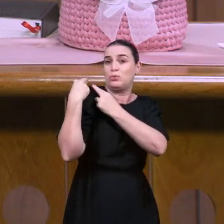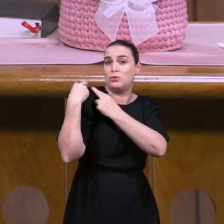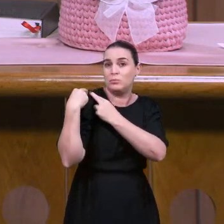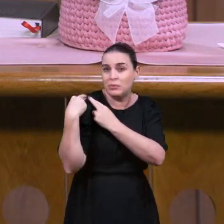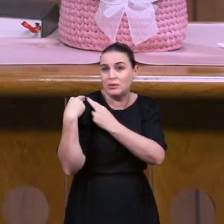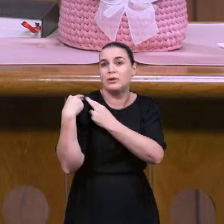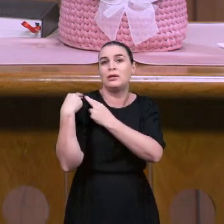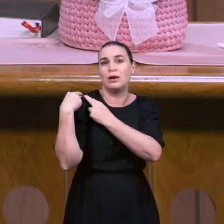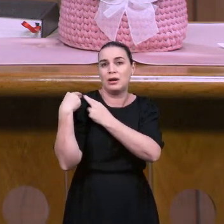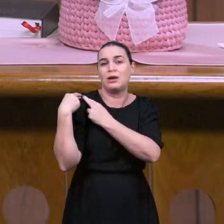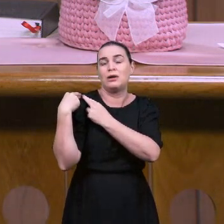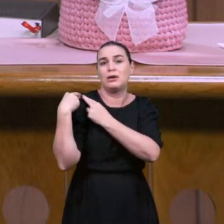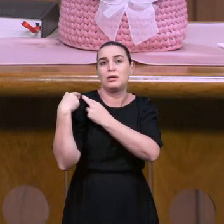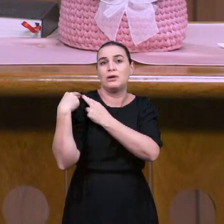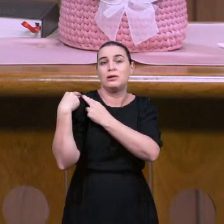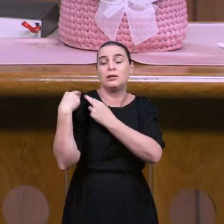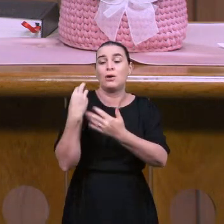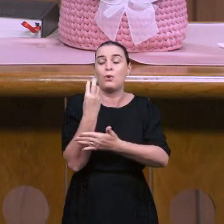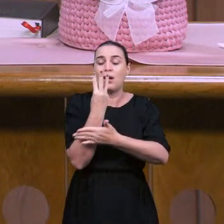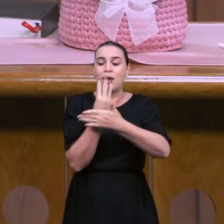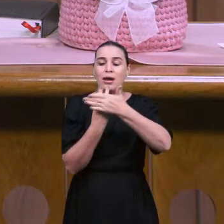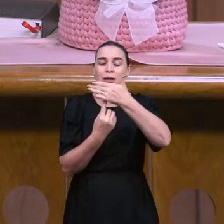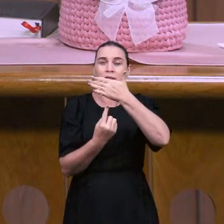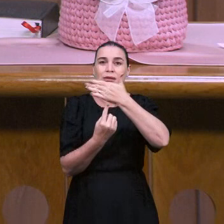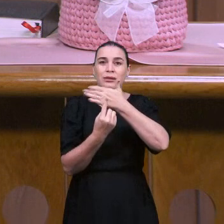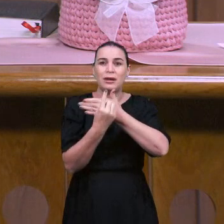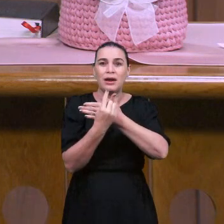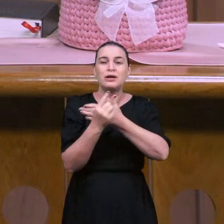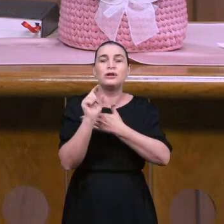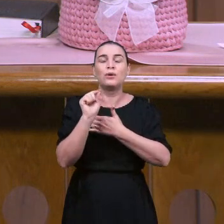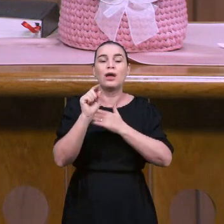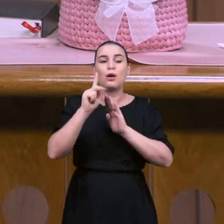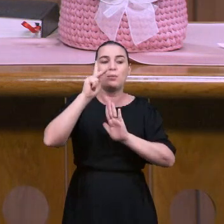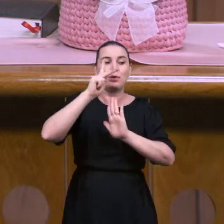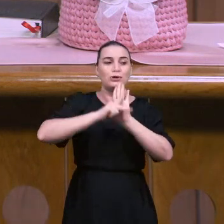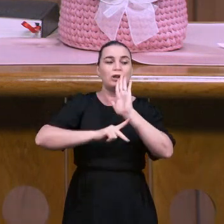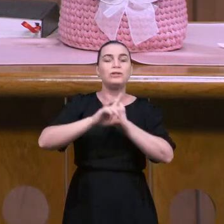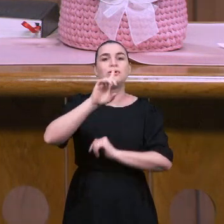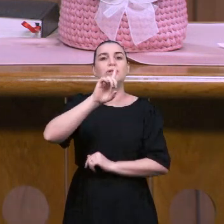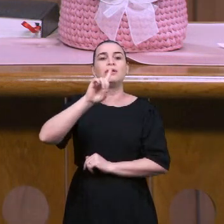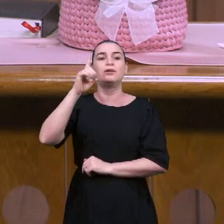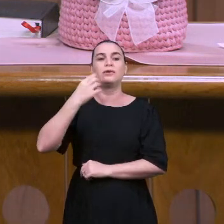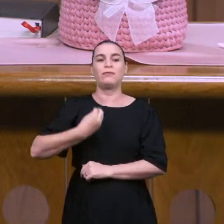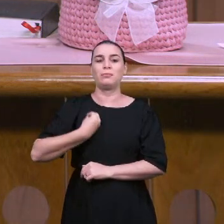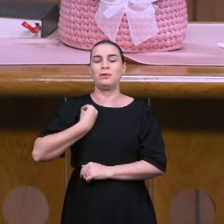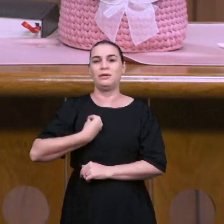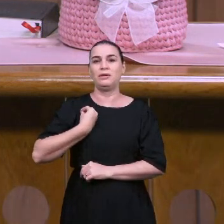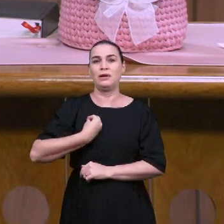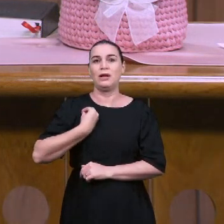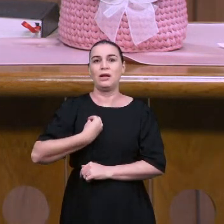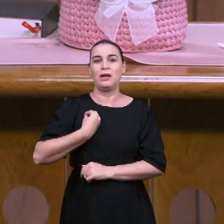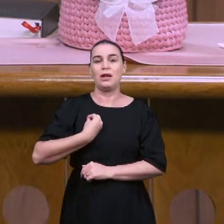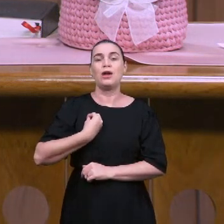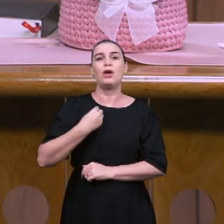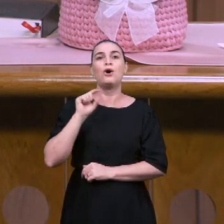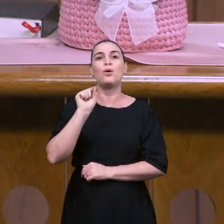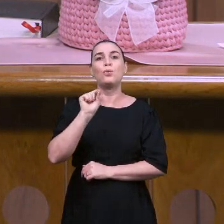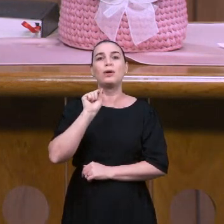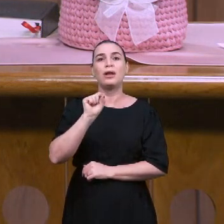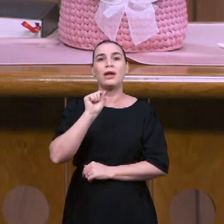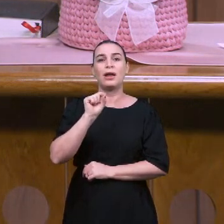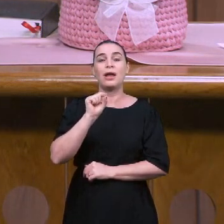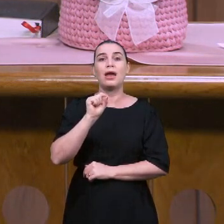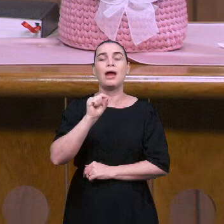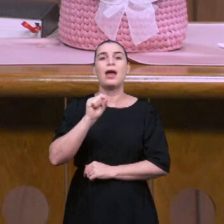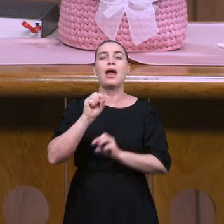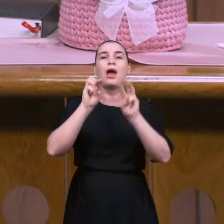responsabilité d'apporter l'arche. Donc, le projet de Dieu était là. Donc, la nourriture était là,